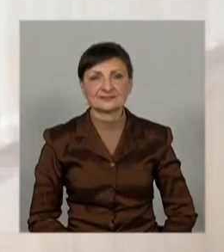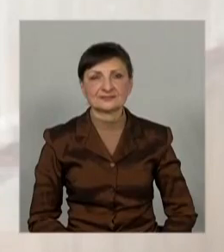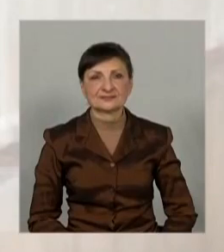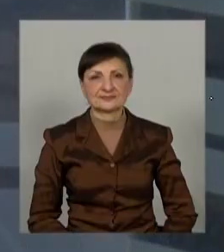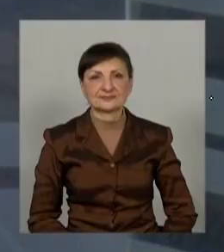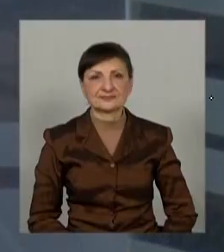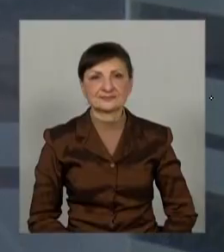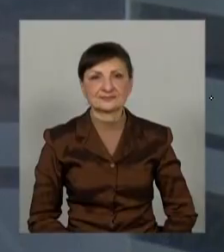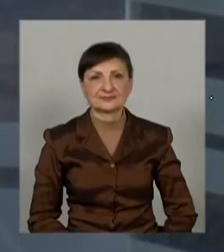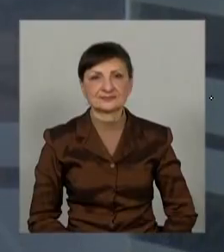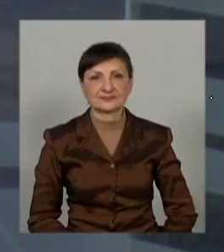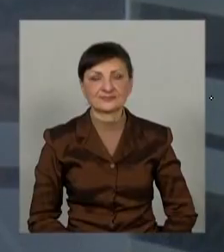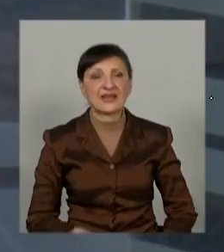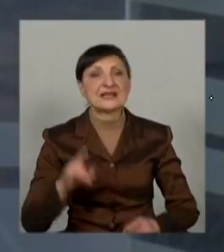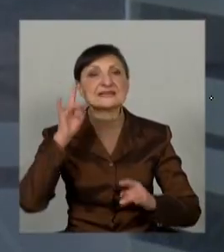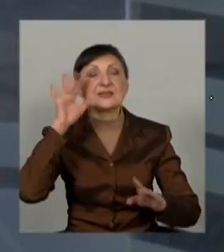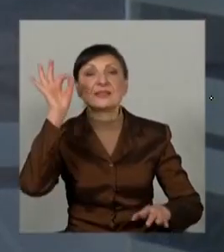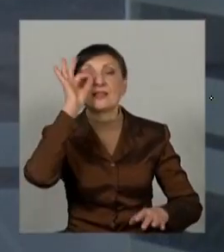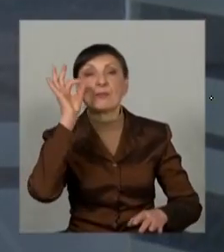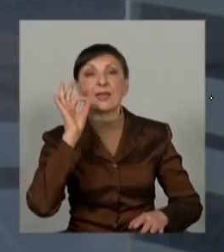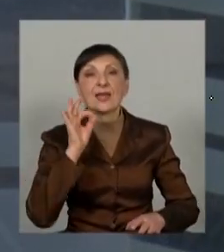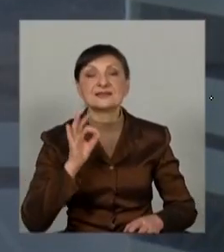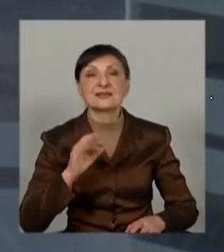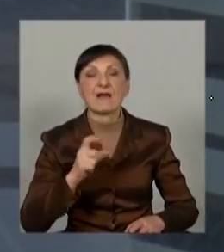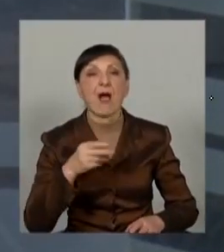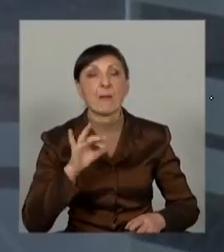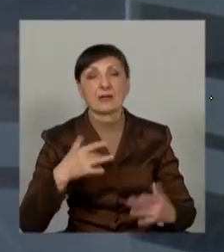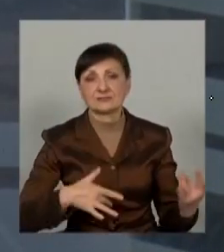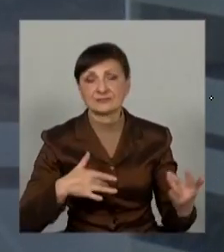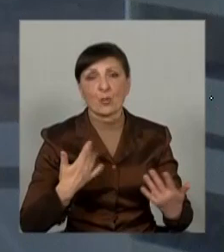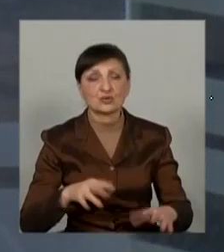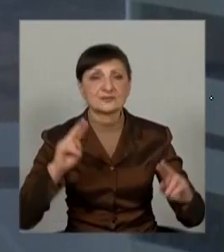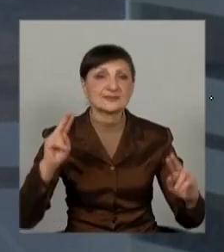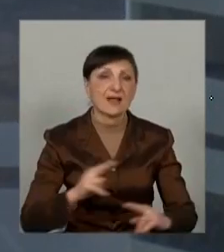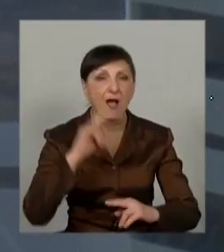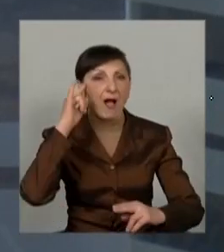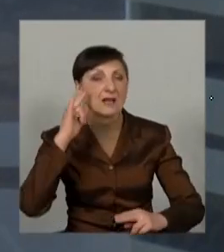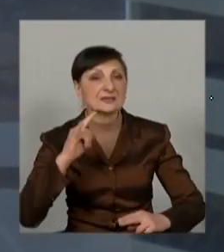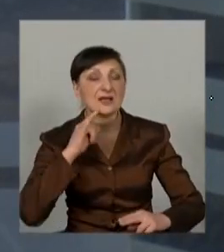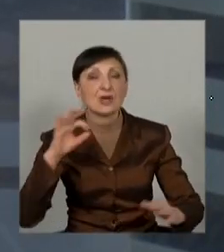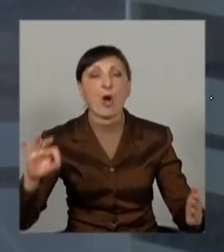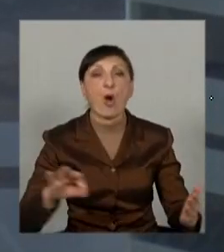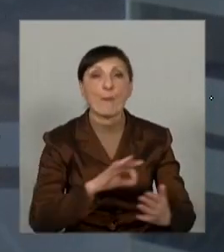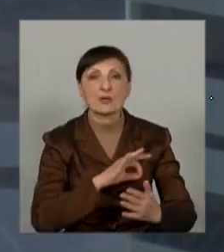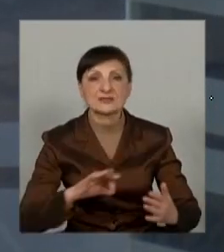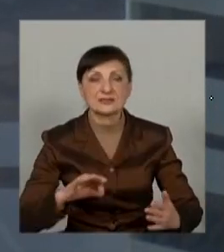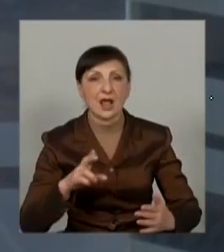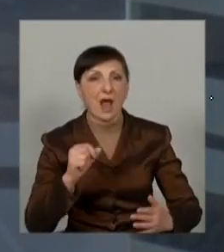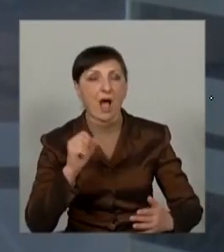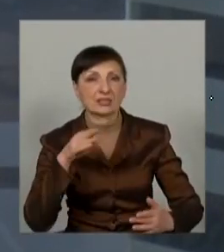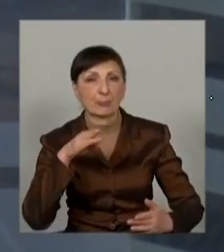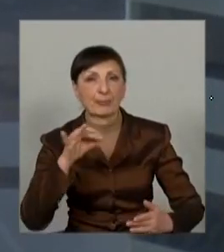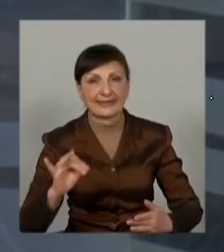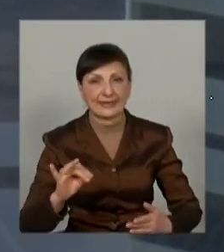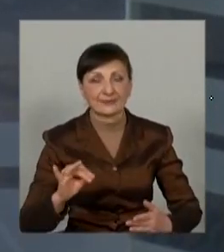Шымкент. Знаменитый немецкий габаист Питер Вилл исполнил произведение казахстанского композитора Рахатби